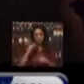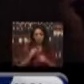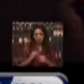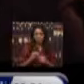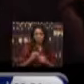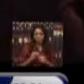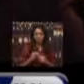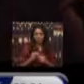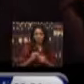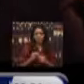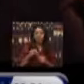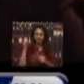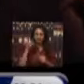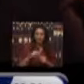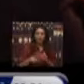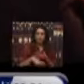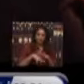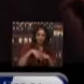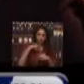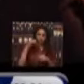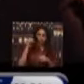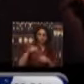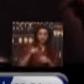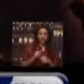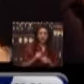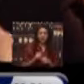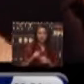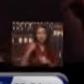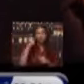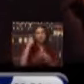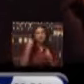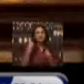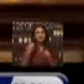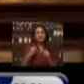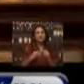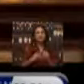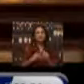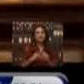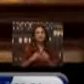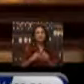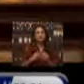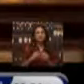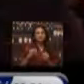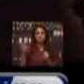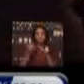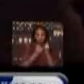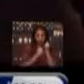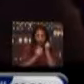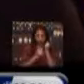مش عايزة اتكلم عليها، بس في بقرا كم حاجة كده. ماما قالوا لسه بتطلع في الإذاعة؟